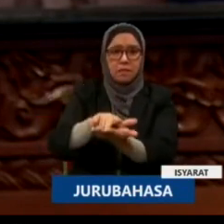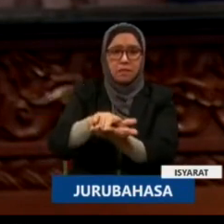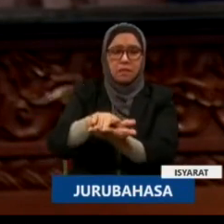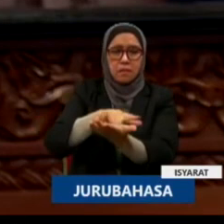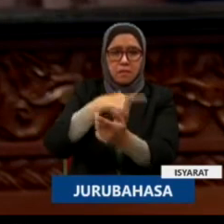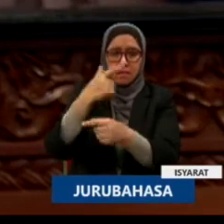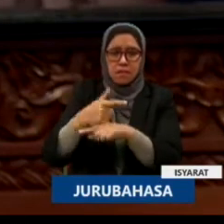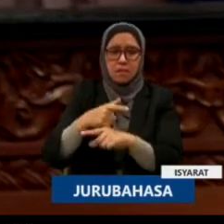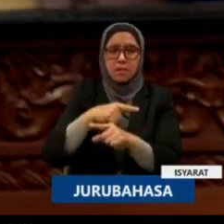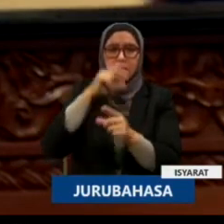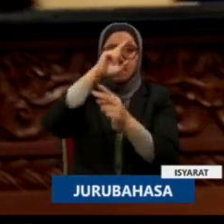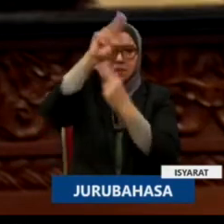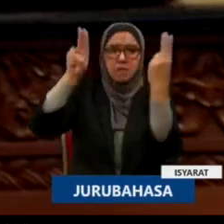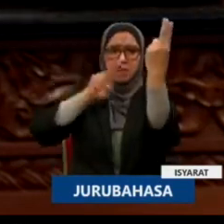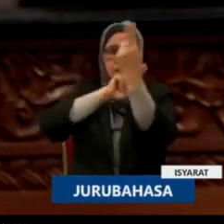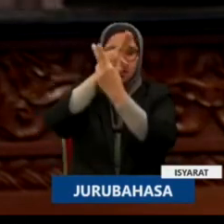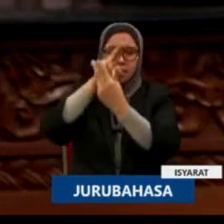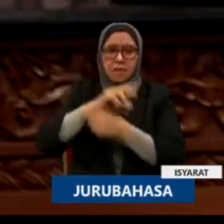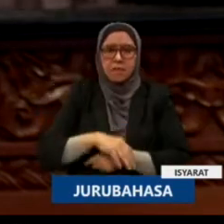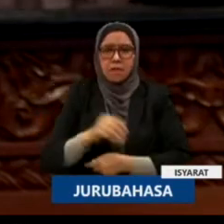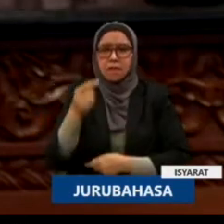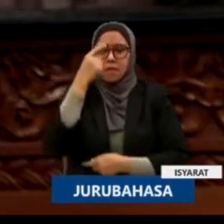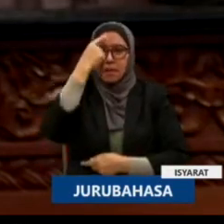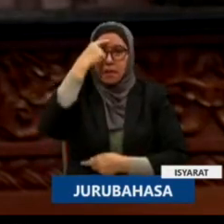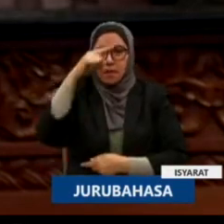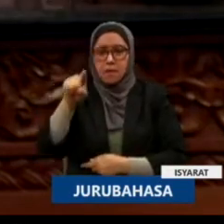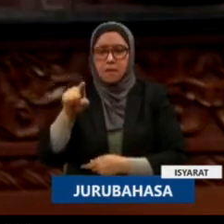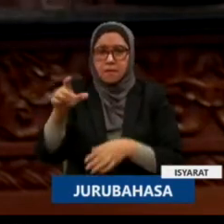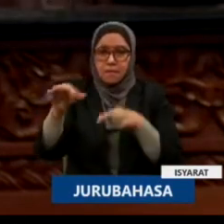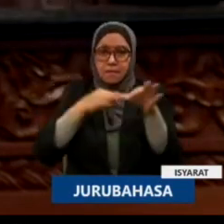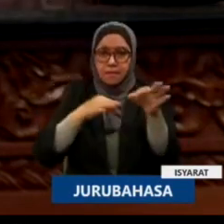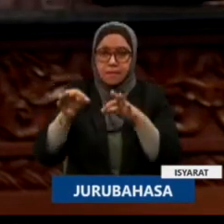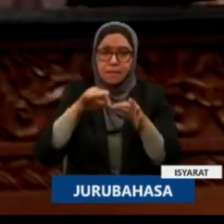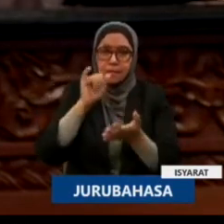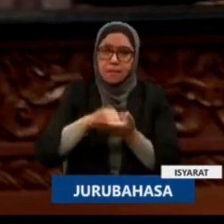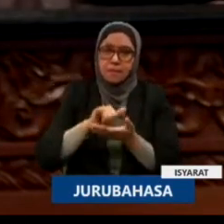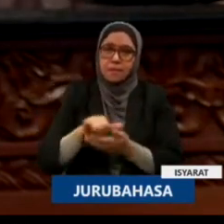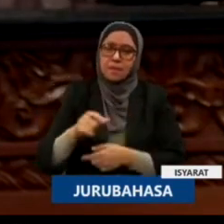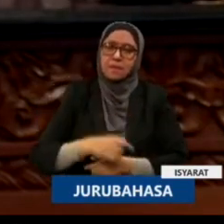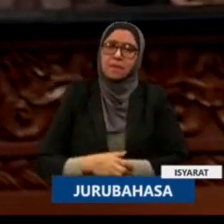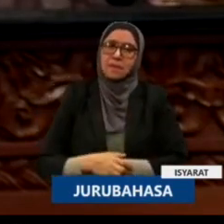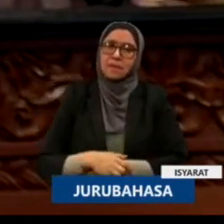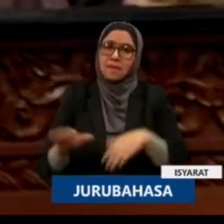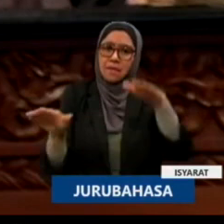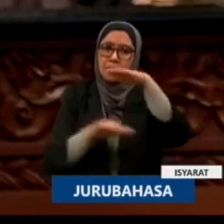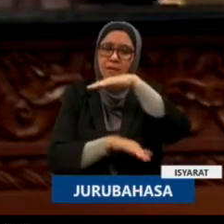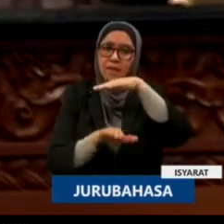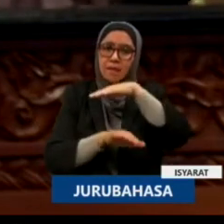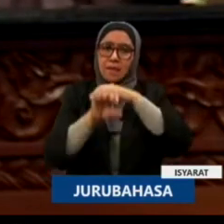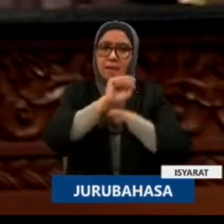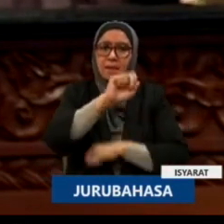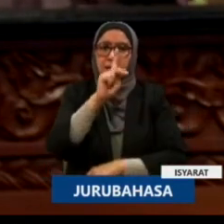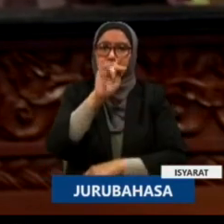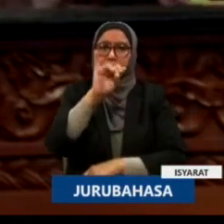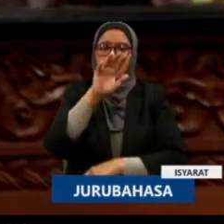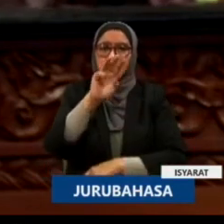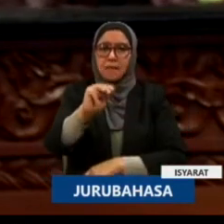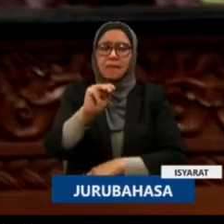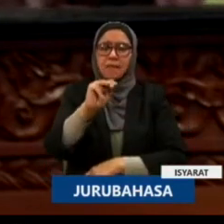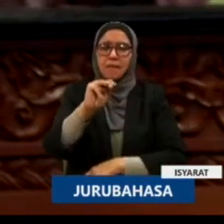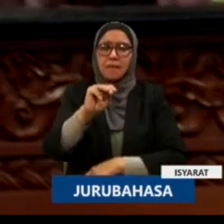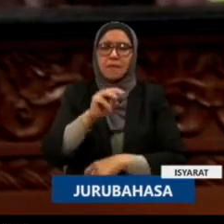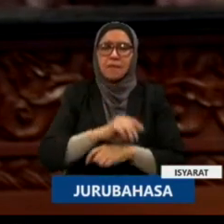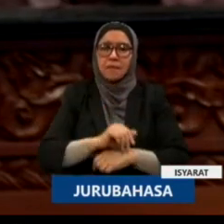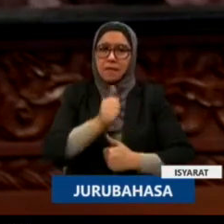menjawab soal aamai bila Boan di bawah skin primatan EDM sememangnya terdapat yang kita Panggil skim Takaful